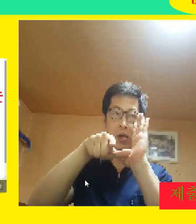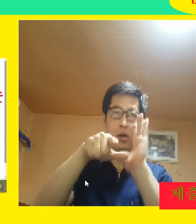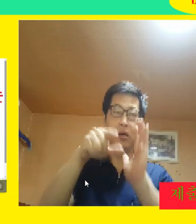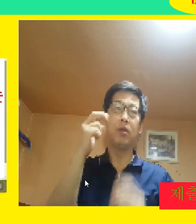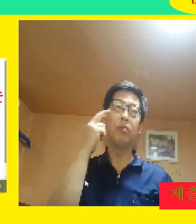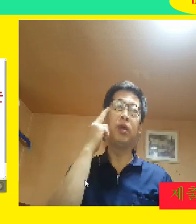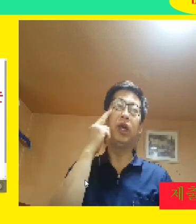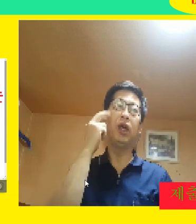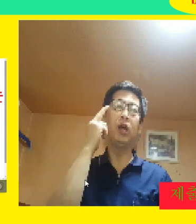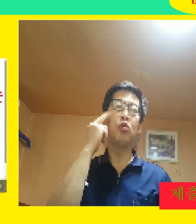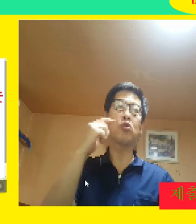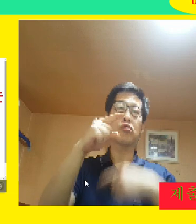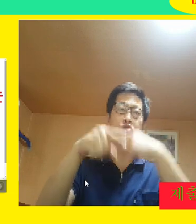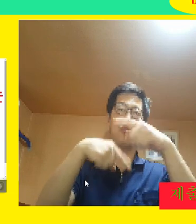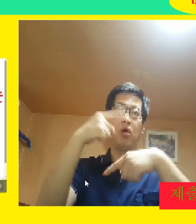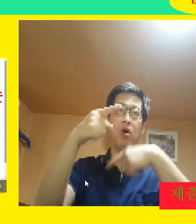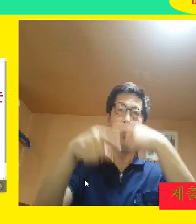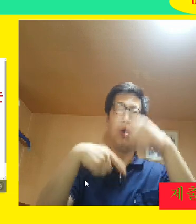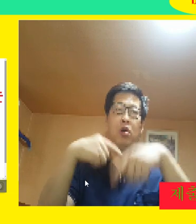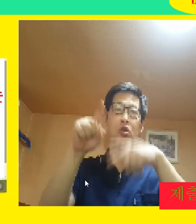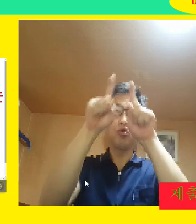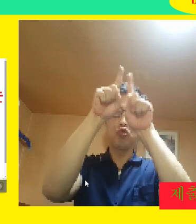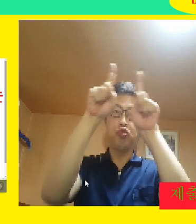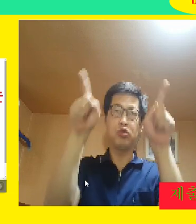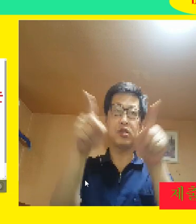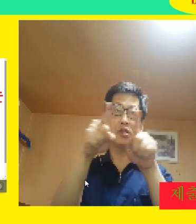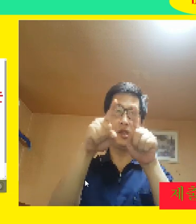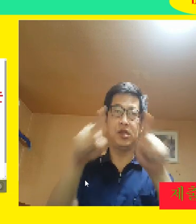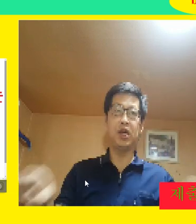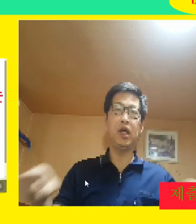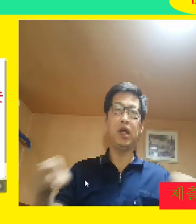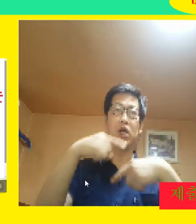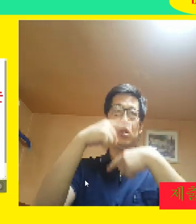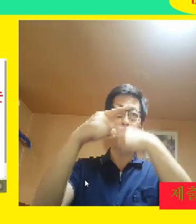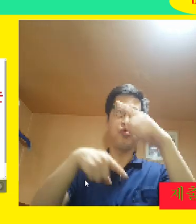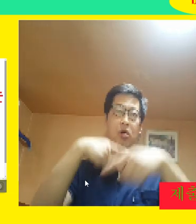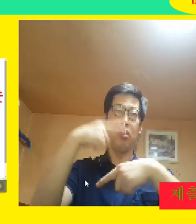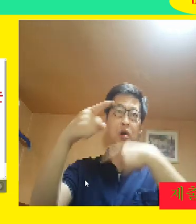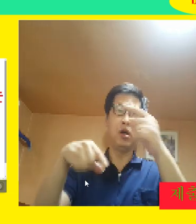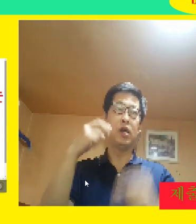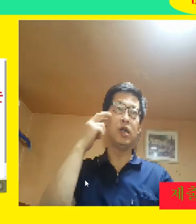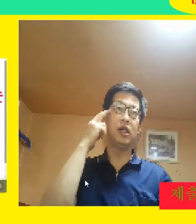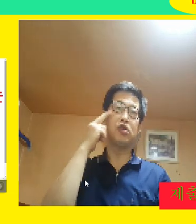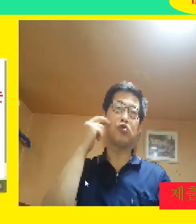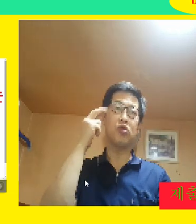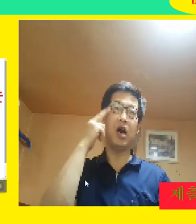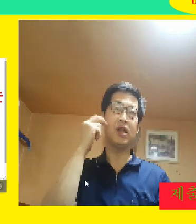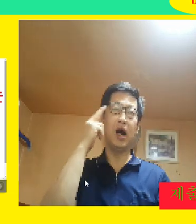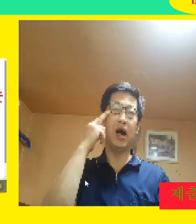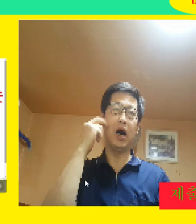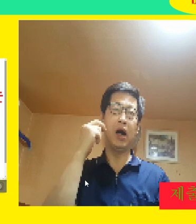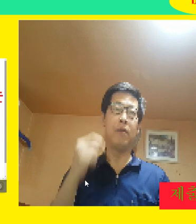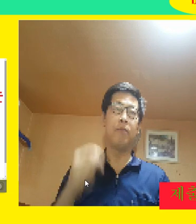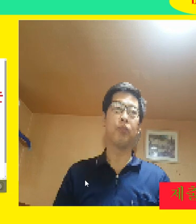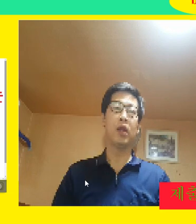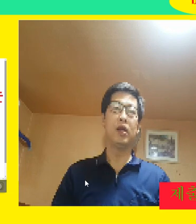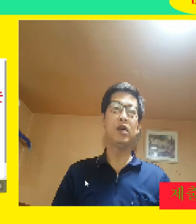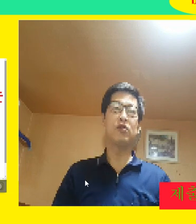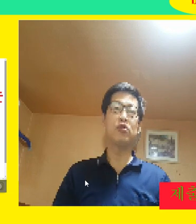미국 수호 국제 수호 익숙하다.